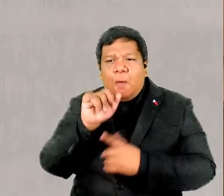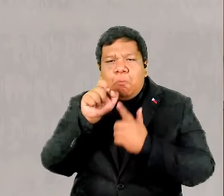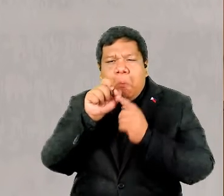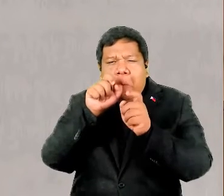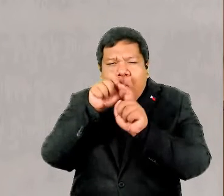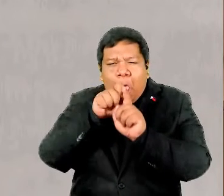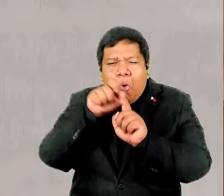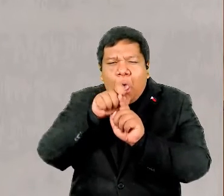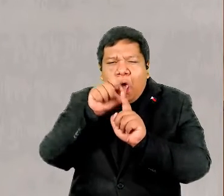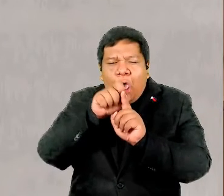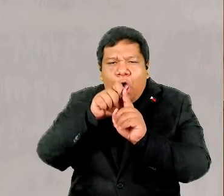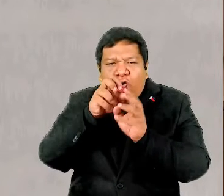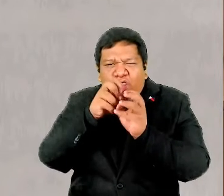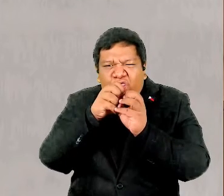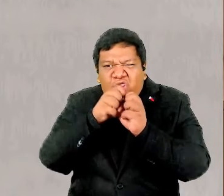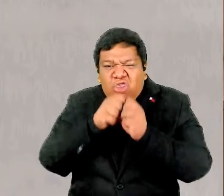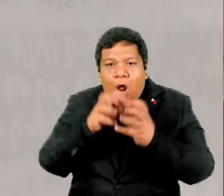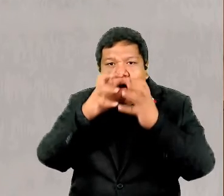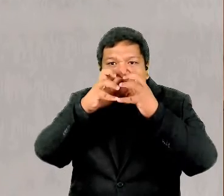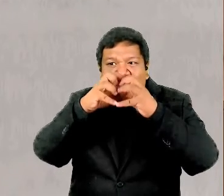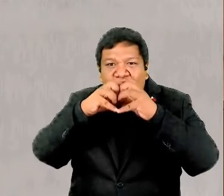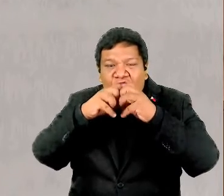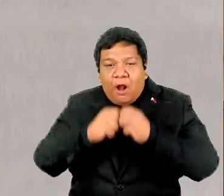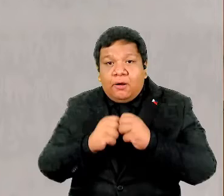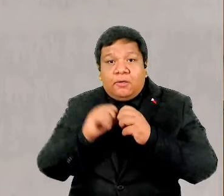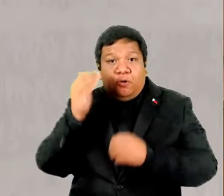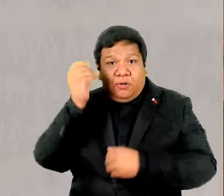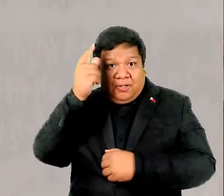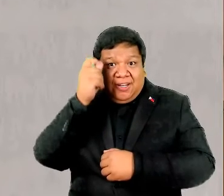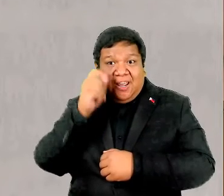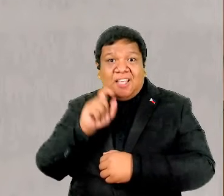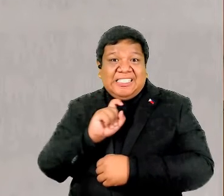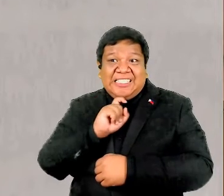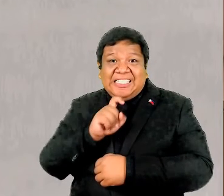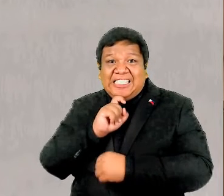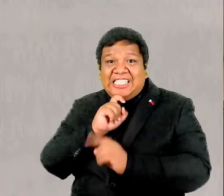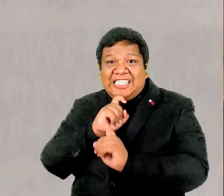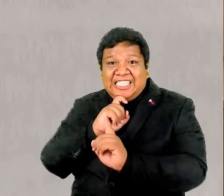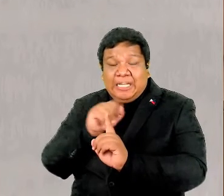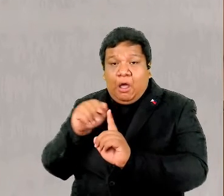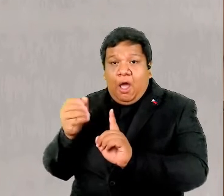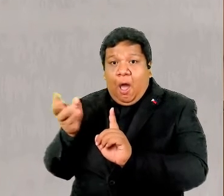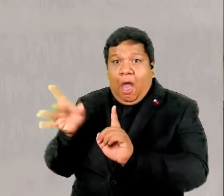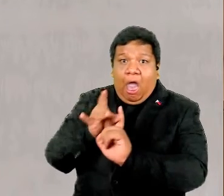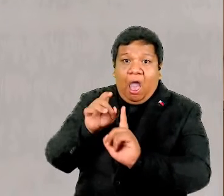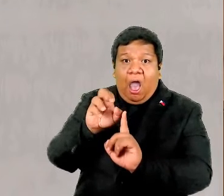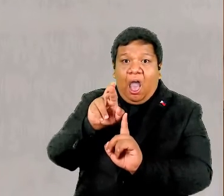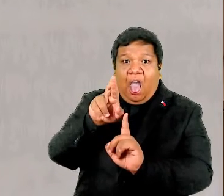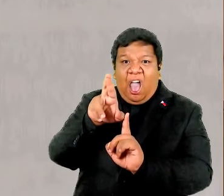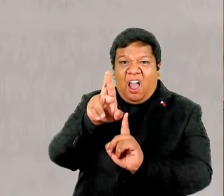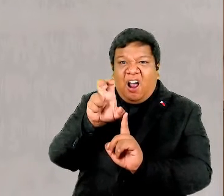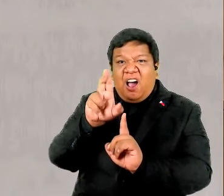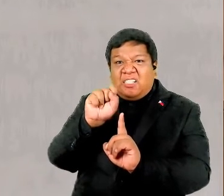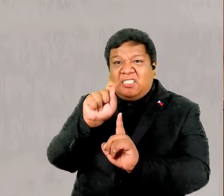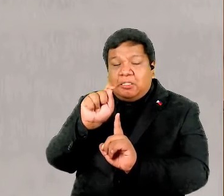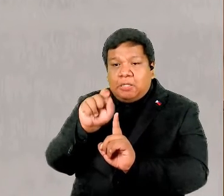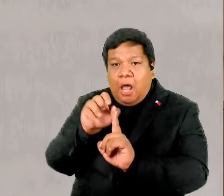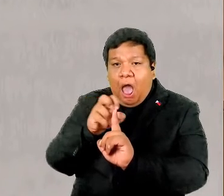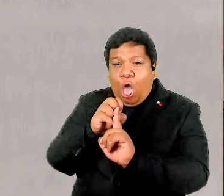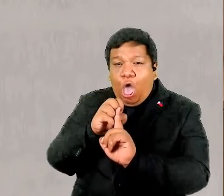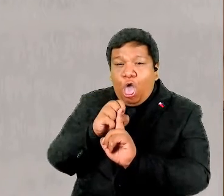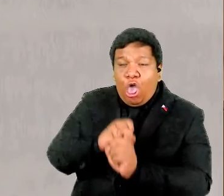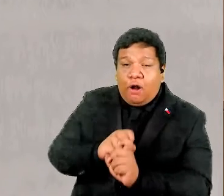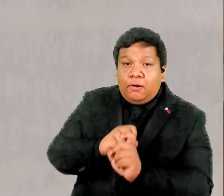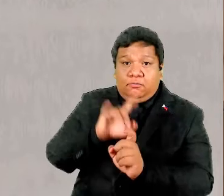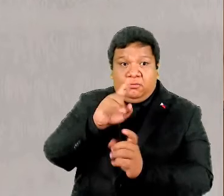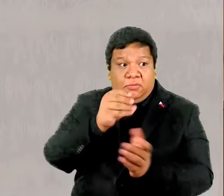away. Kinakain. Ang kalawang nangangain ng bakal. So kung ang iyong kayamanan ay bakal, hindi ka rin ligtas